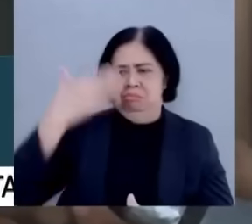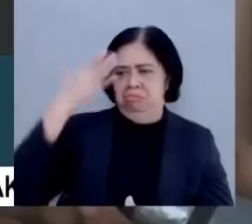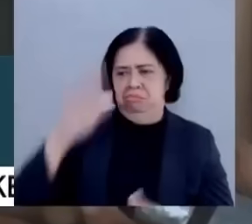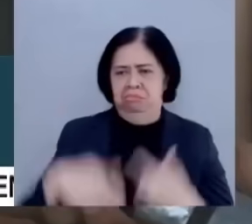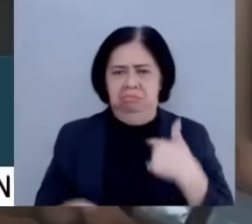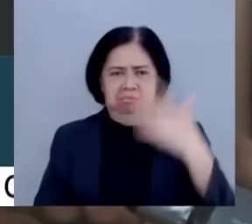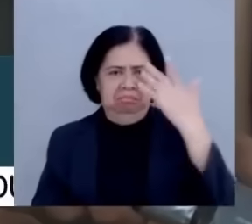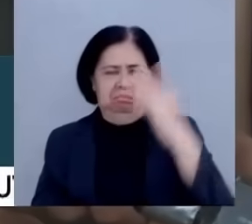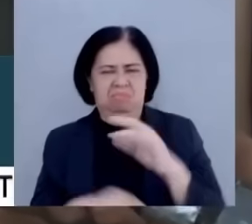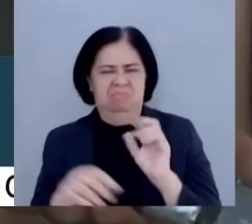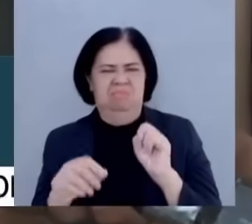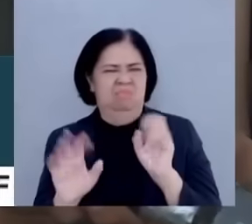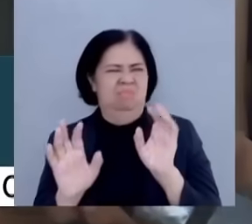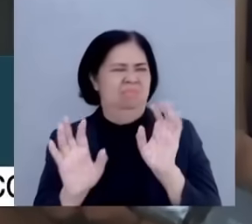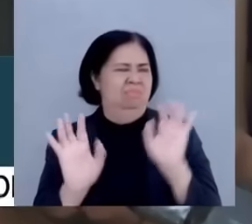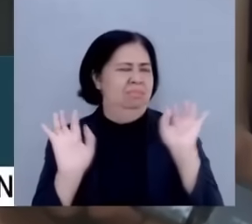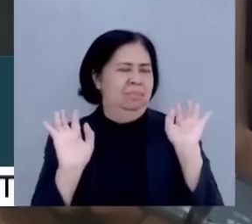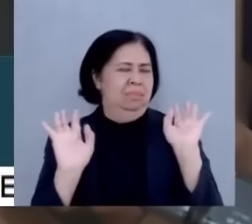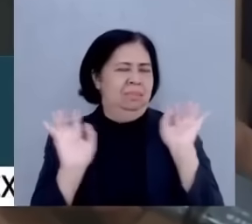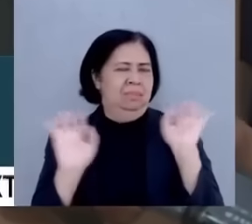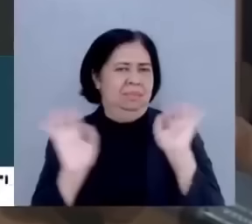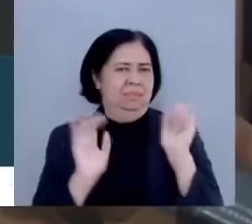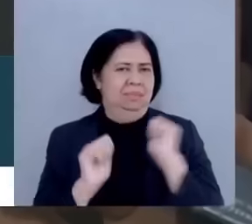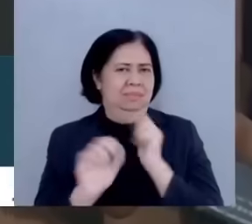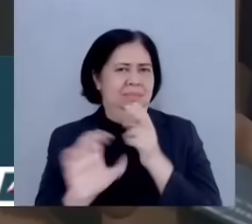Ako yung magaling. So, parang